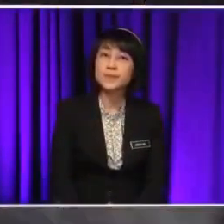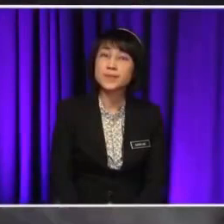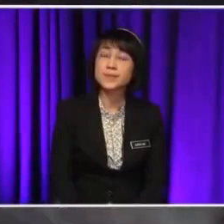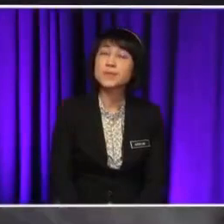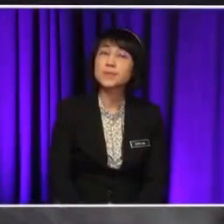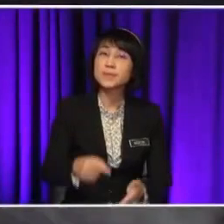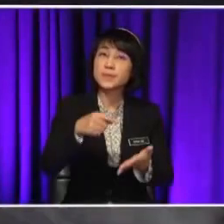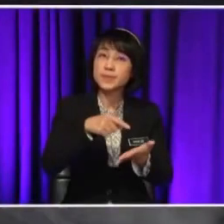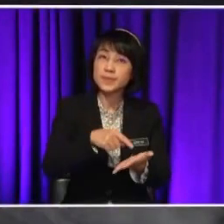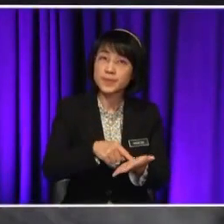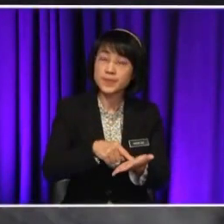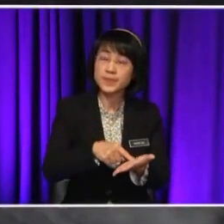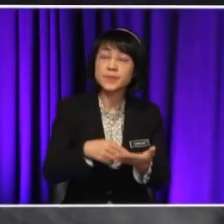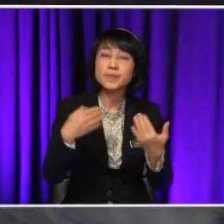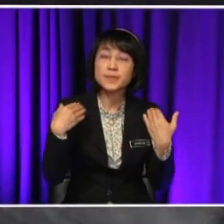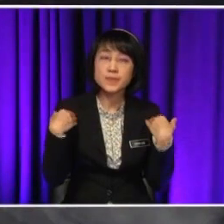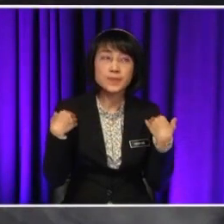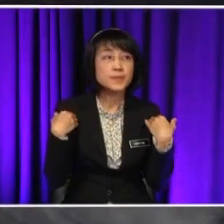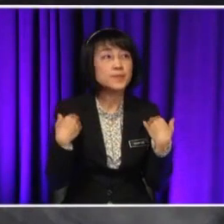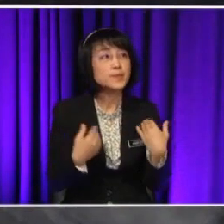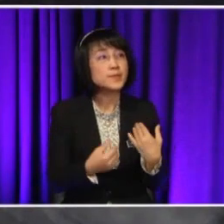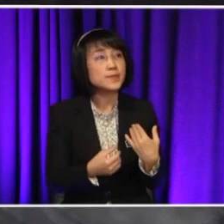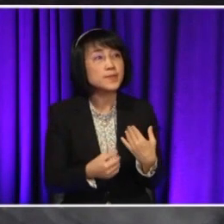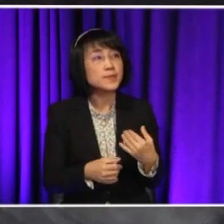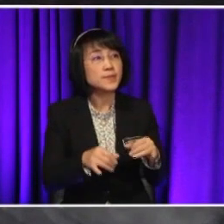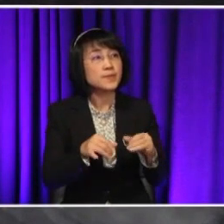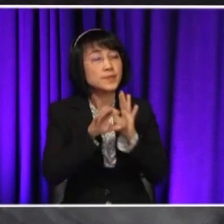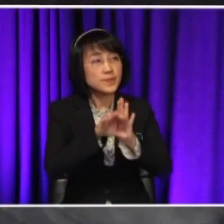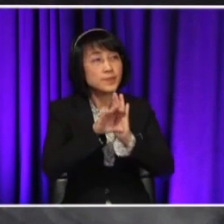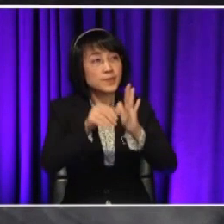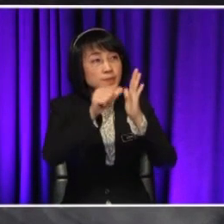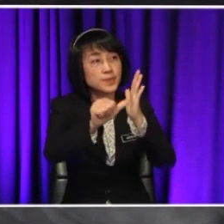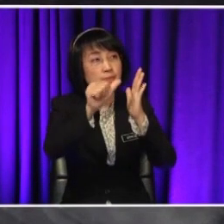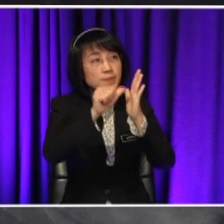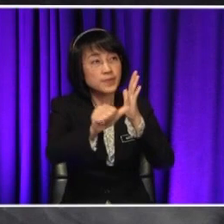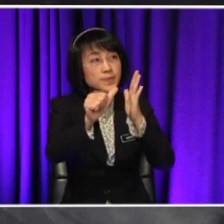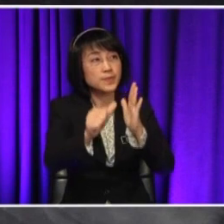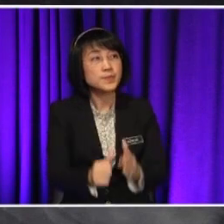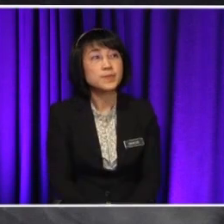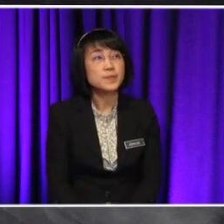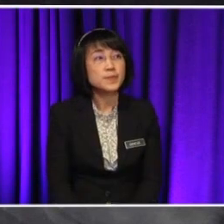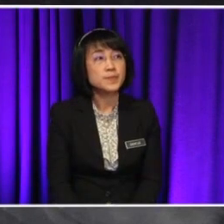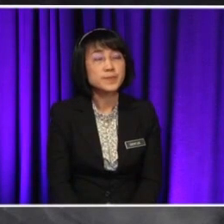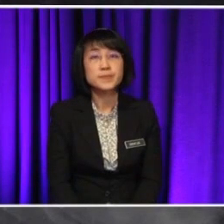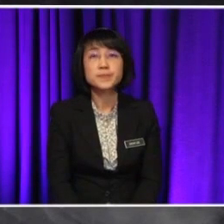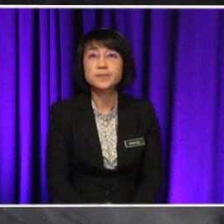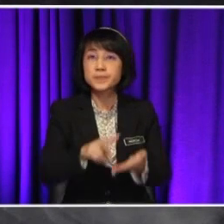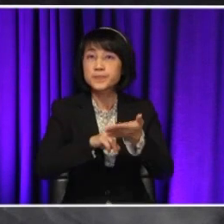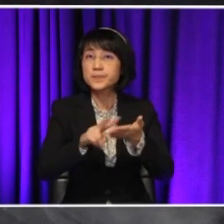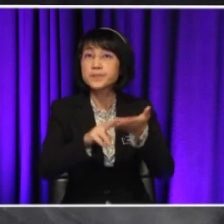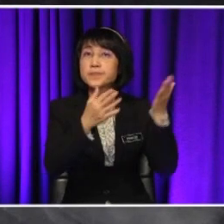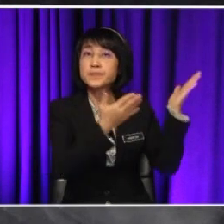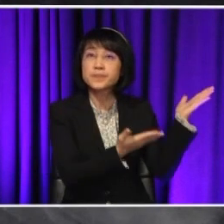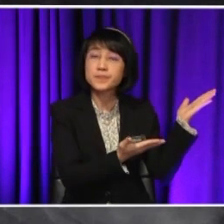ukiran. Okey, ada 5 jenis ukiran sebenarnya. Cikgu hanya letak 3 saja di sini. Ukiran tebuk timbul tanpa silat, ukiran